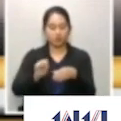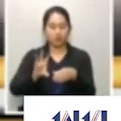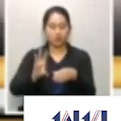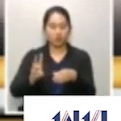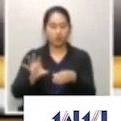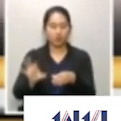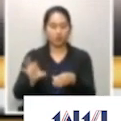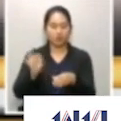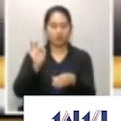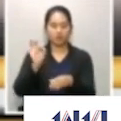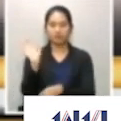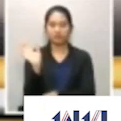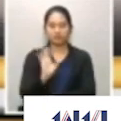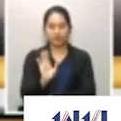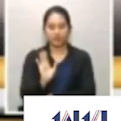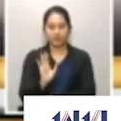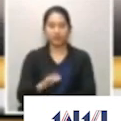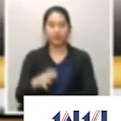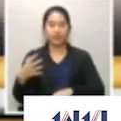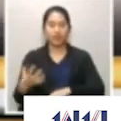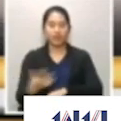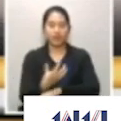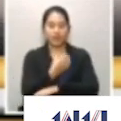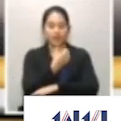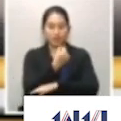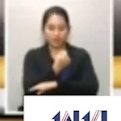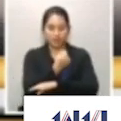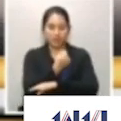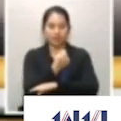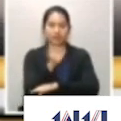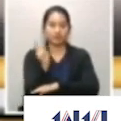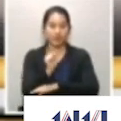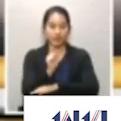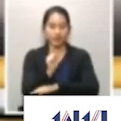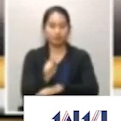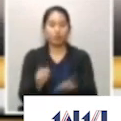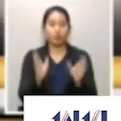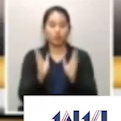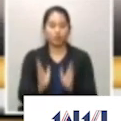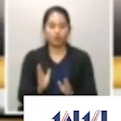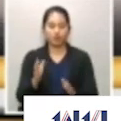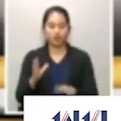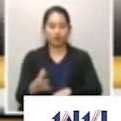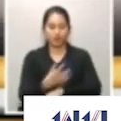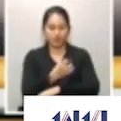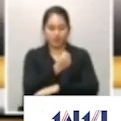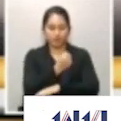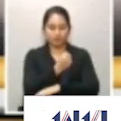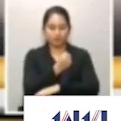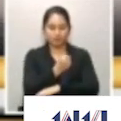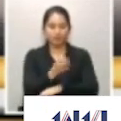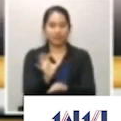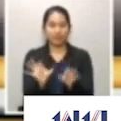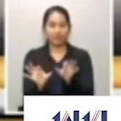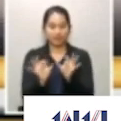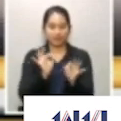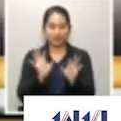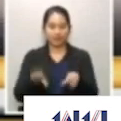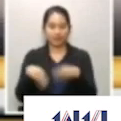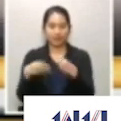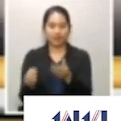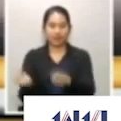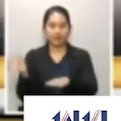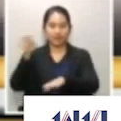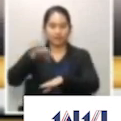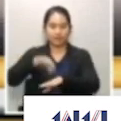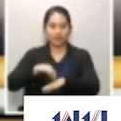นเดียวแต่อำนาจบนหองคอยงาช้างเลือกตั้งสว.250